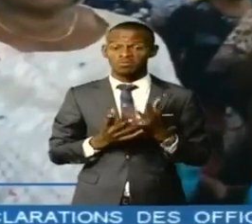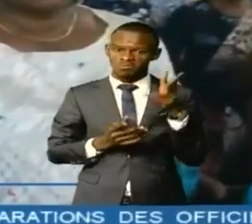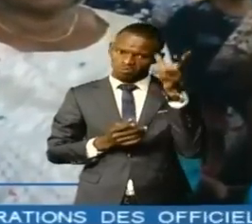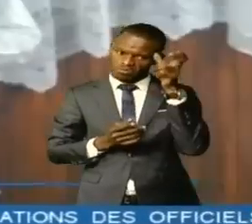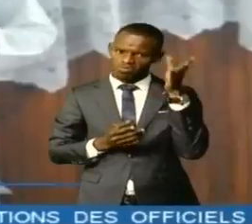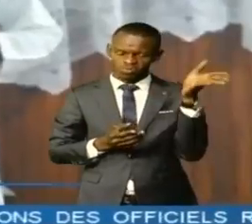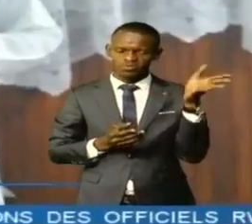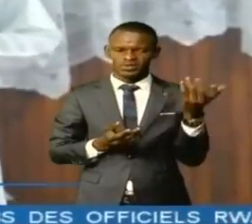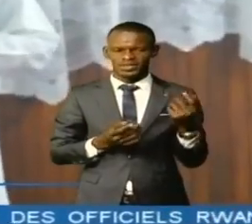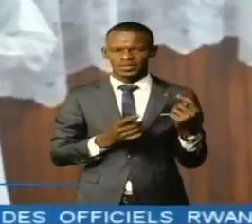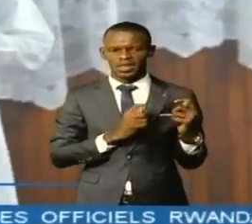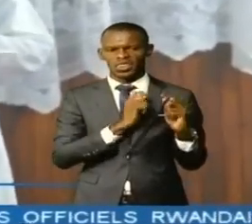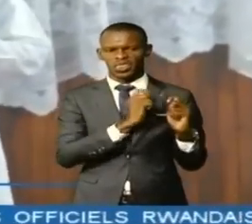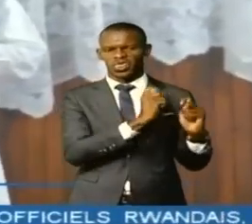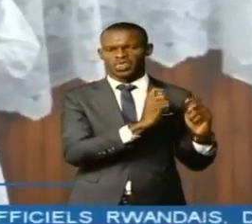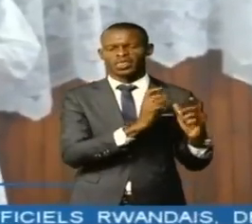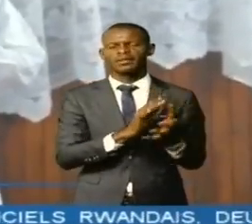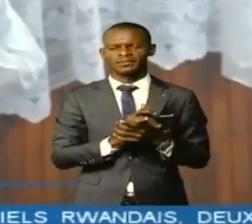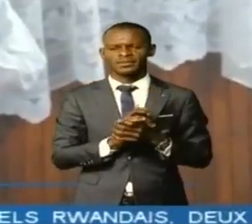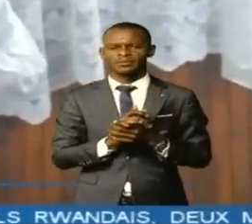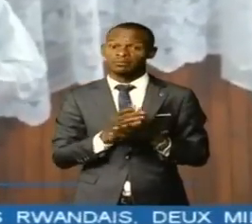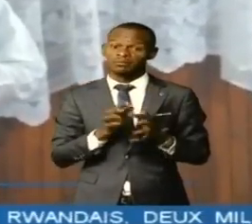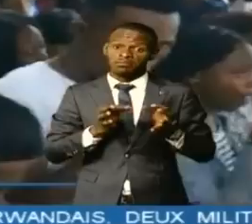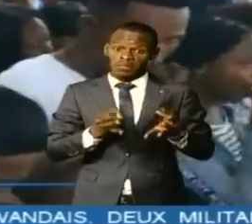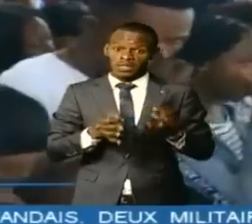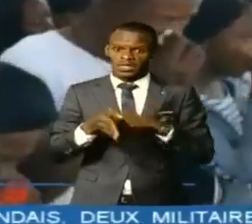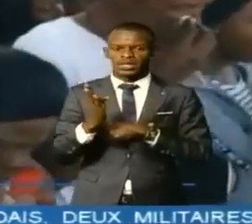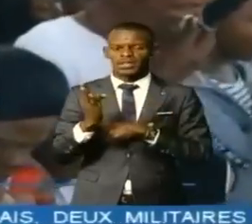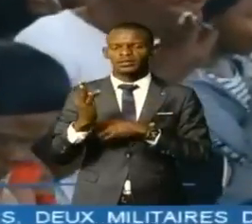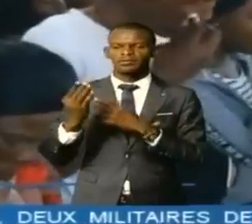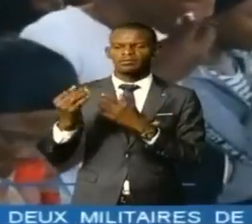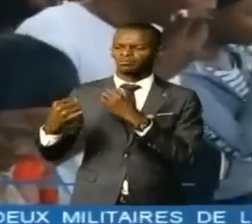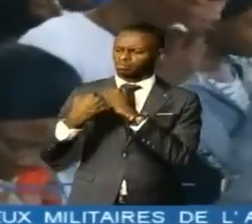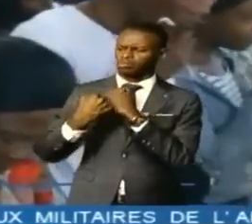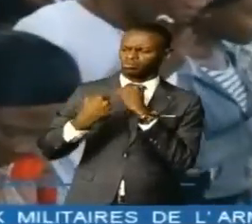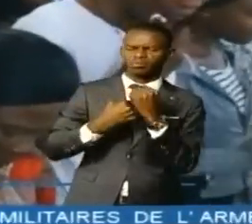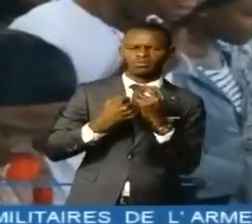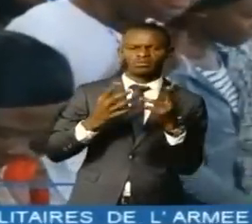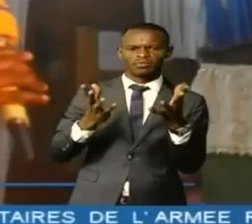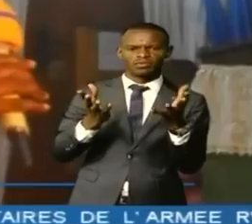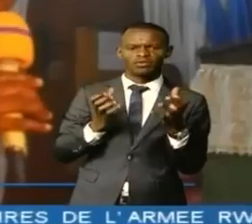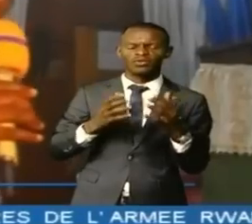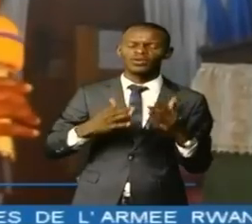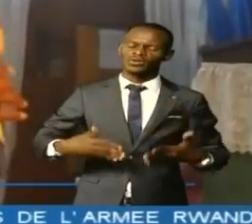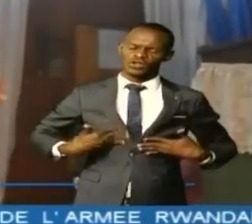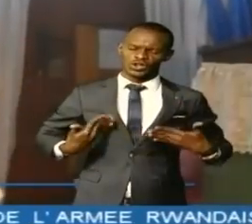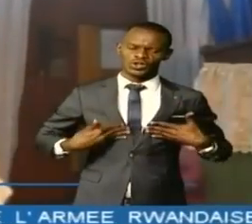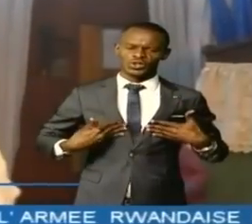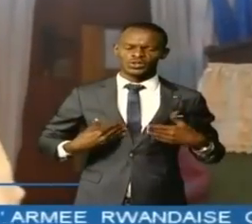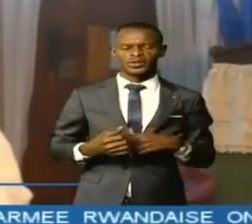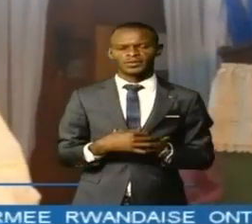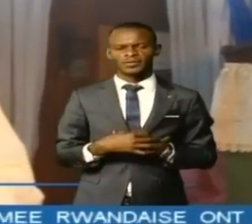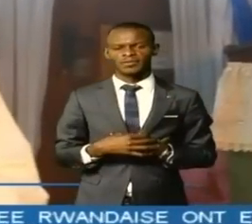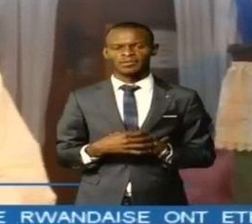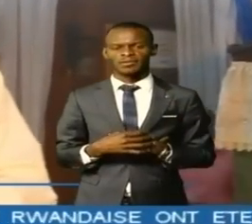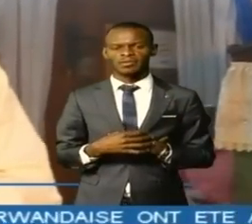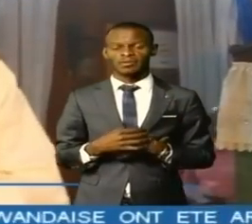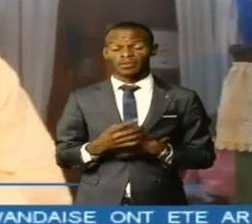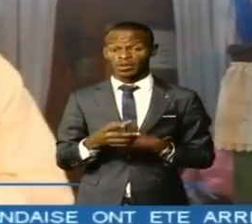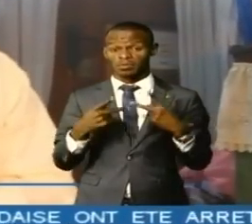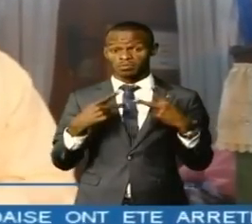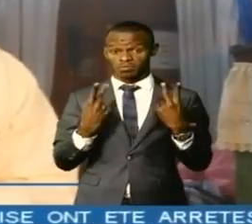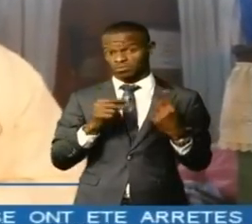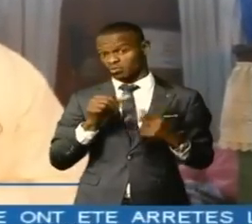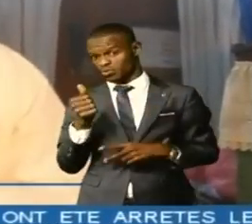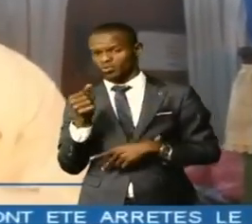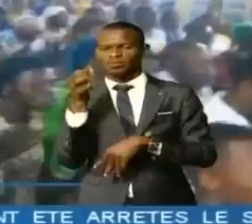autres. Dieu veille toujours à notre bonheur en général et de nos familles en particulier. L'abbé Bruno Kabangoum, curé de la